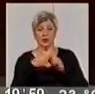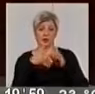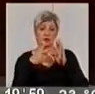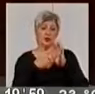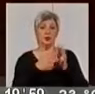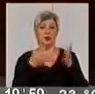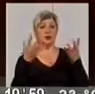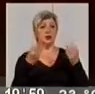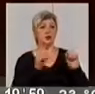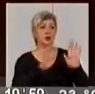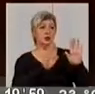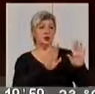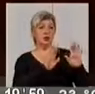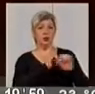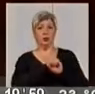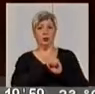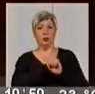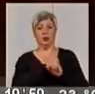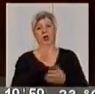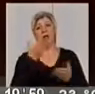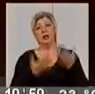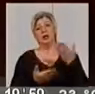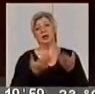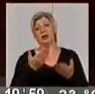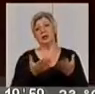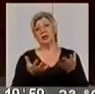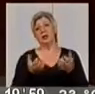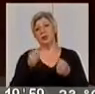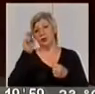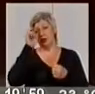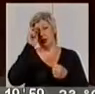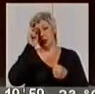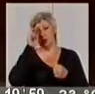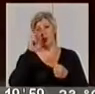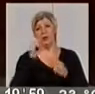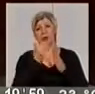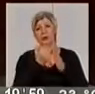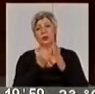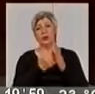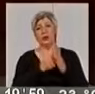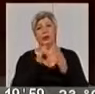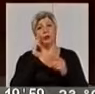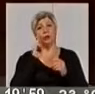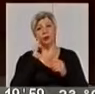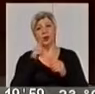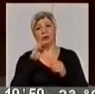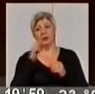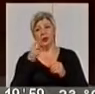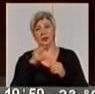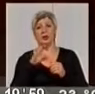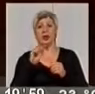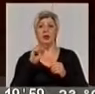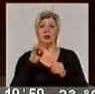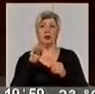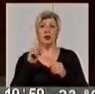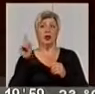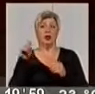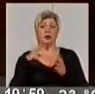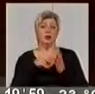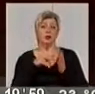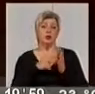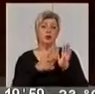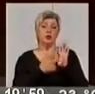оздоровча кампанія. Ну, якщо брати державну програму «Молода гвардія» і «Артек», то там коштує путівка 8 тисяч. Ну, знову ж